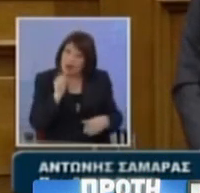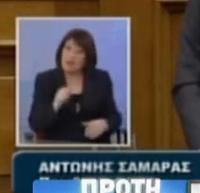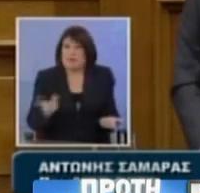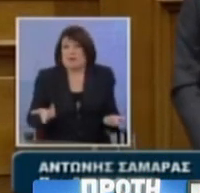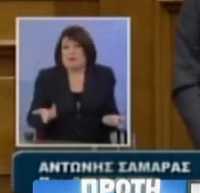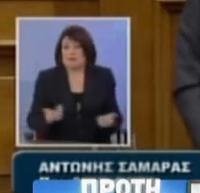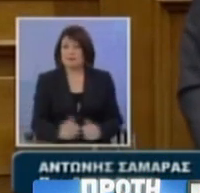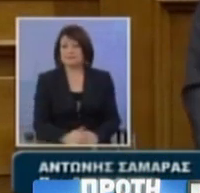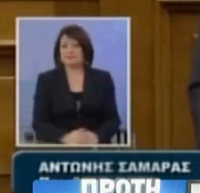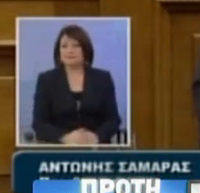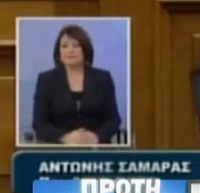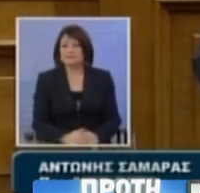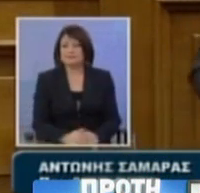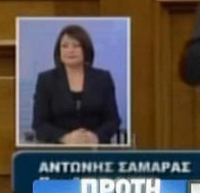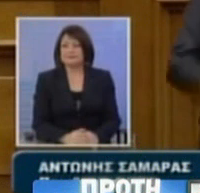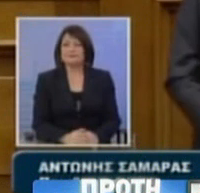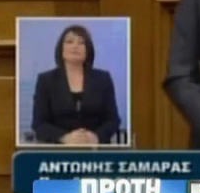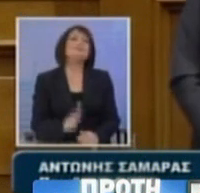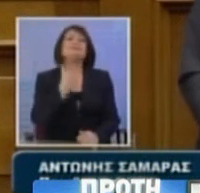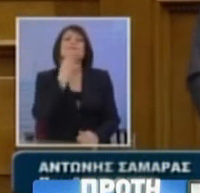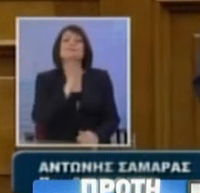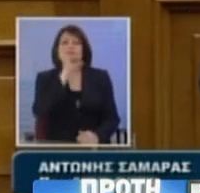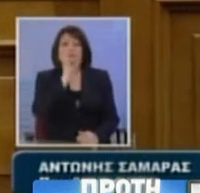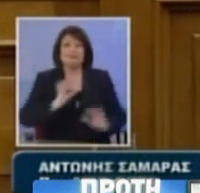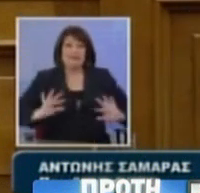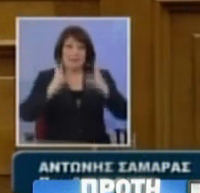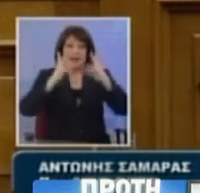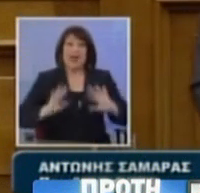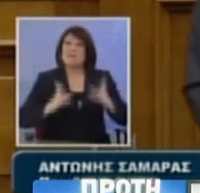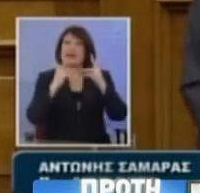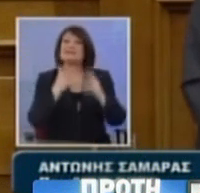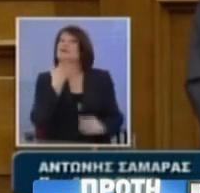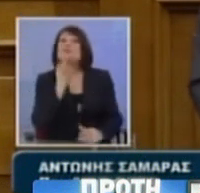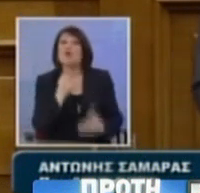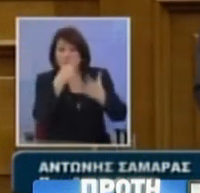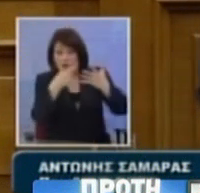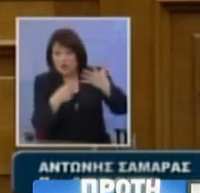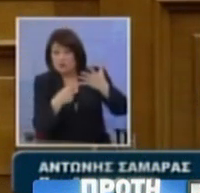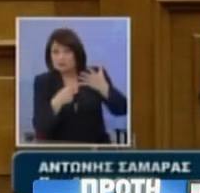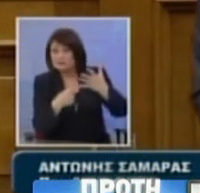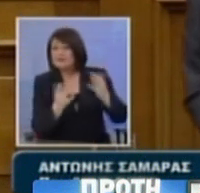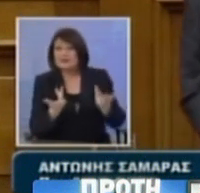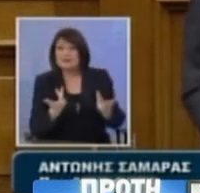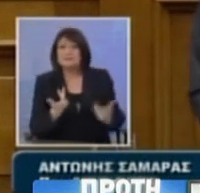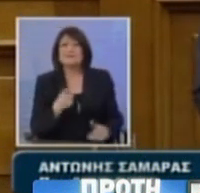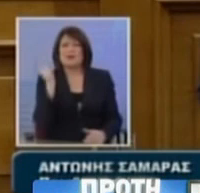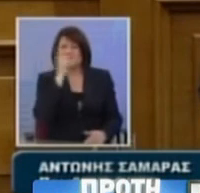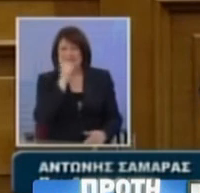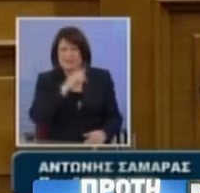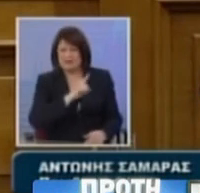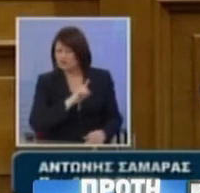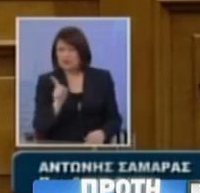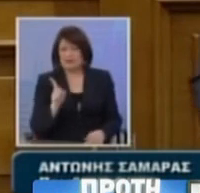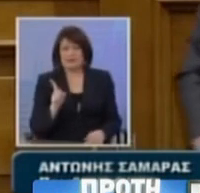Γιατί αυτά είναι αληθινές επαναστάσεις και όχι επανάσταση του ψέματος που προκήρυξε απόψε ο